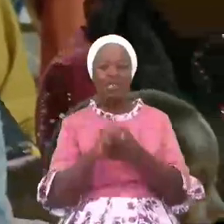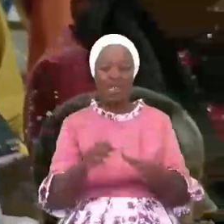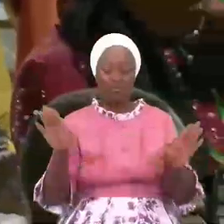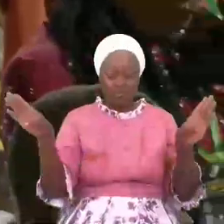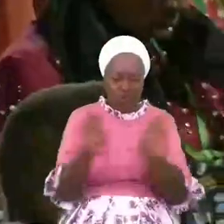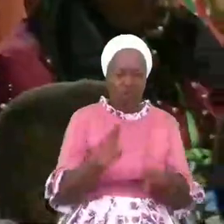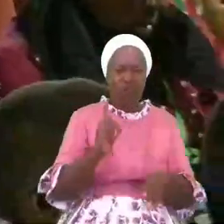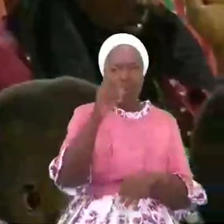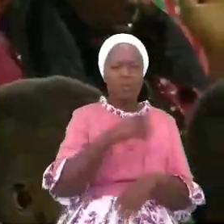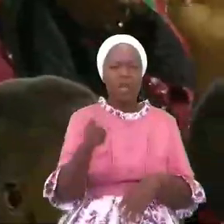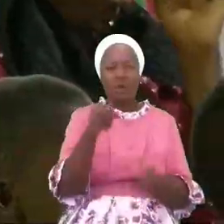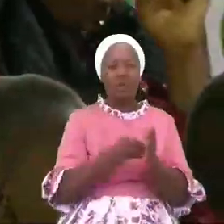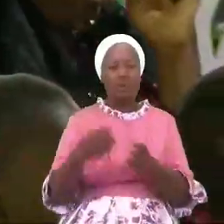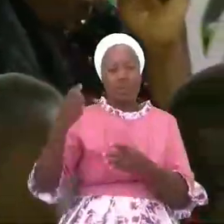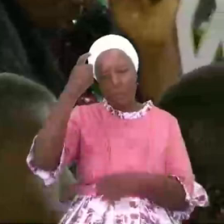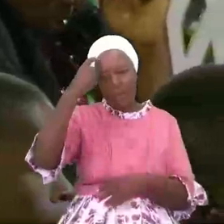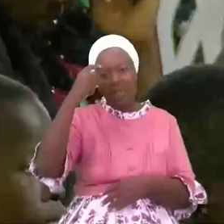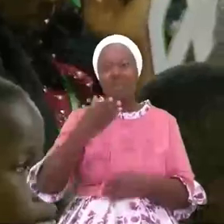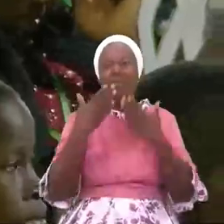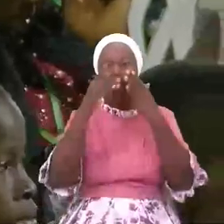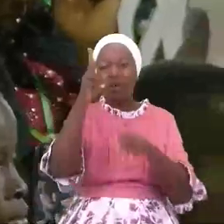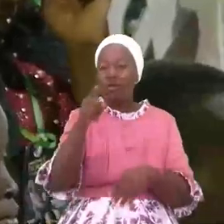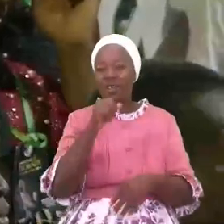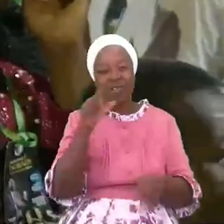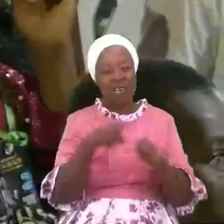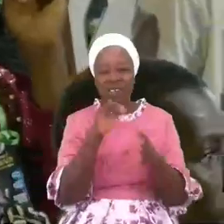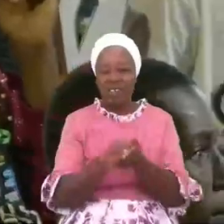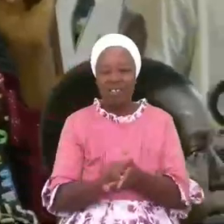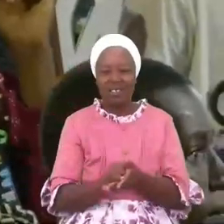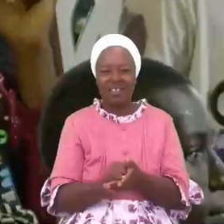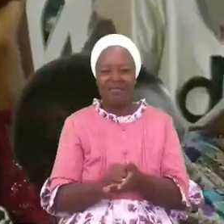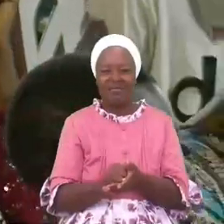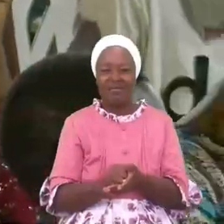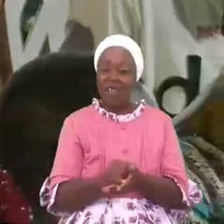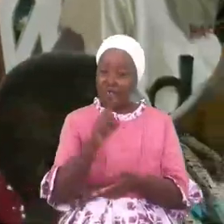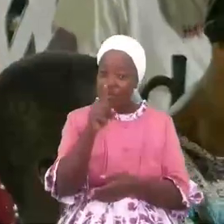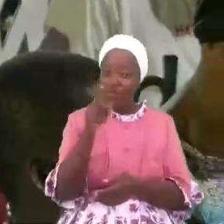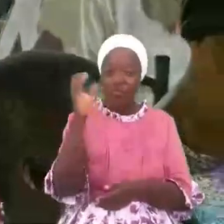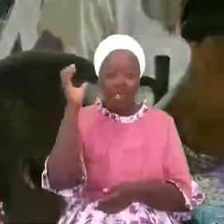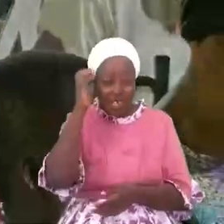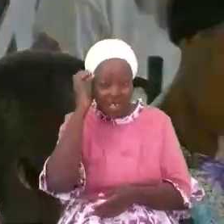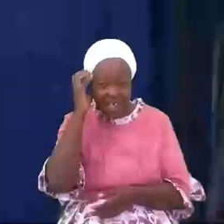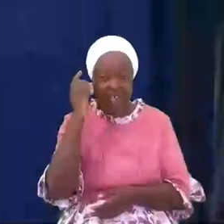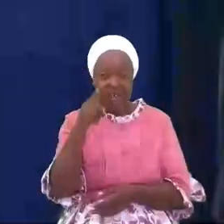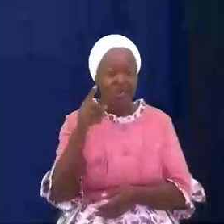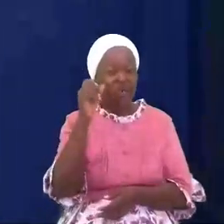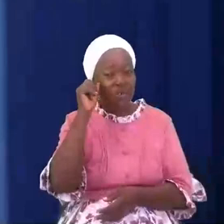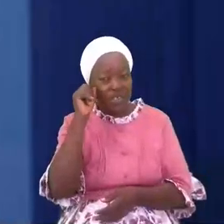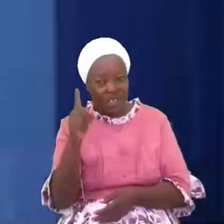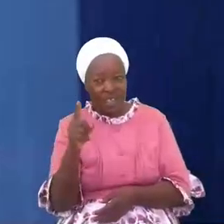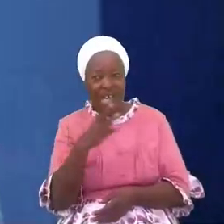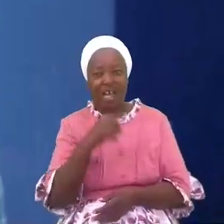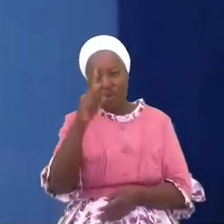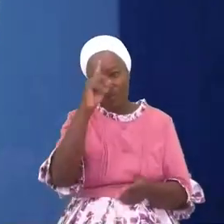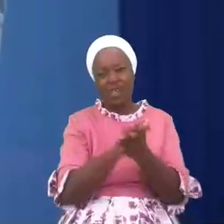qui ont scellé leur esprit. Dieu merci, tu ne fais pas partie d'eux. Tu entends, tu comprends, tu